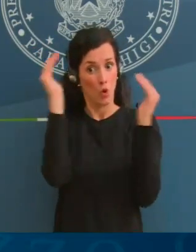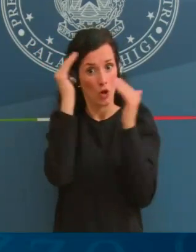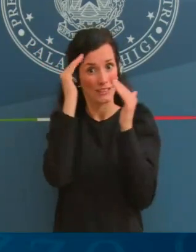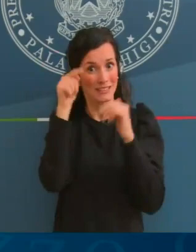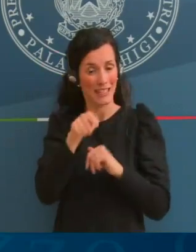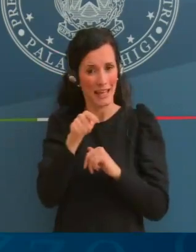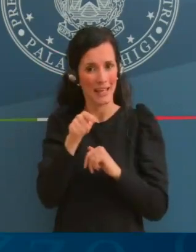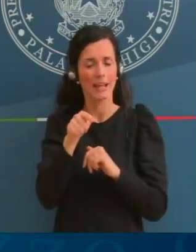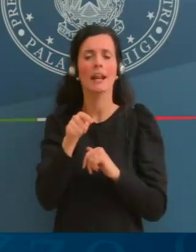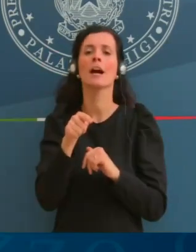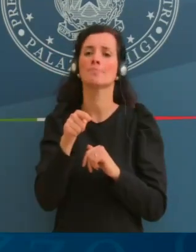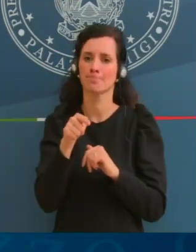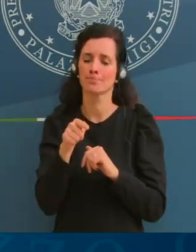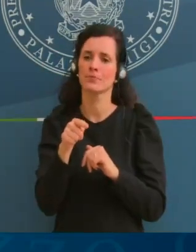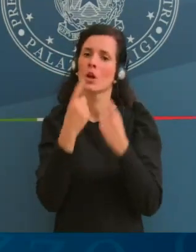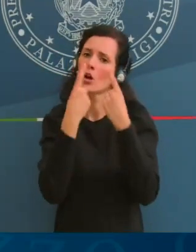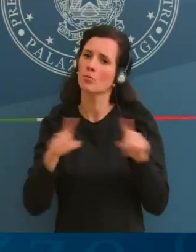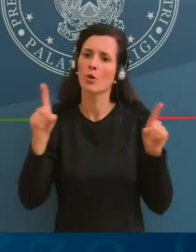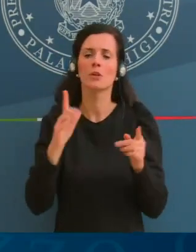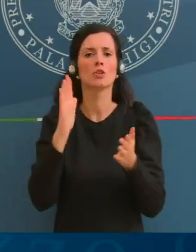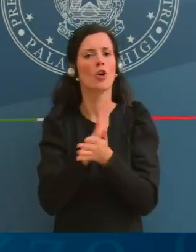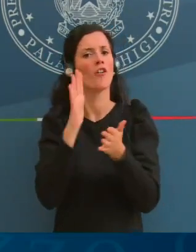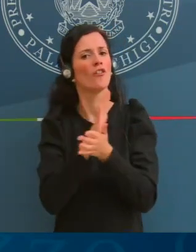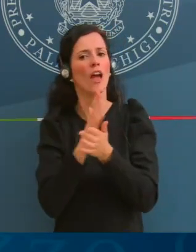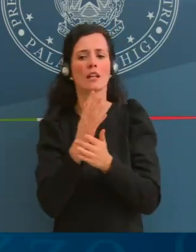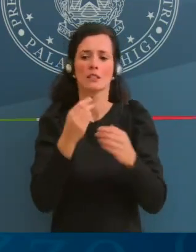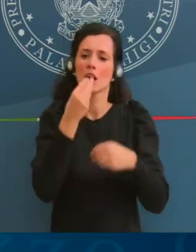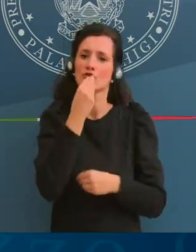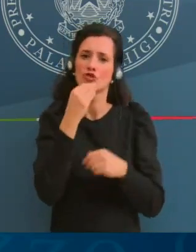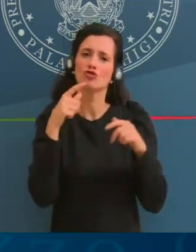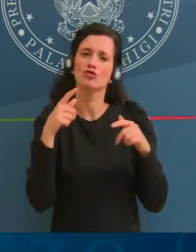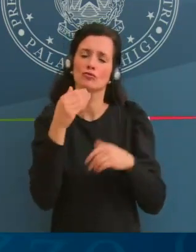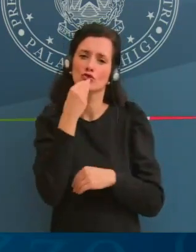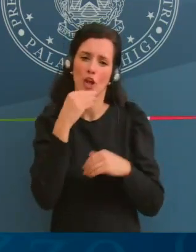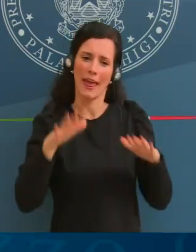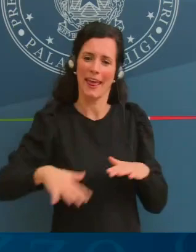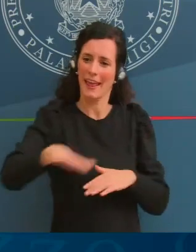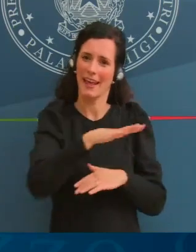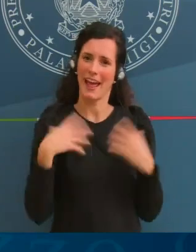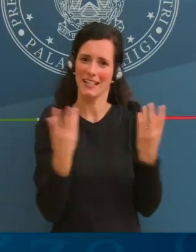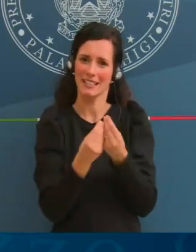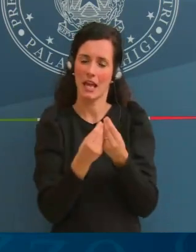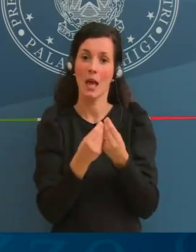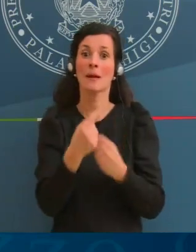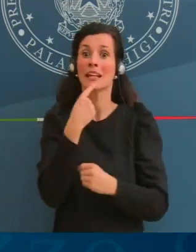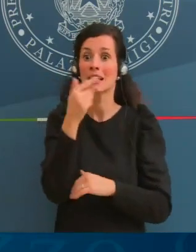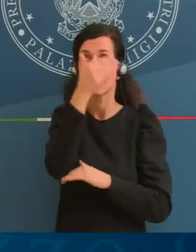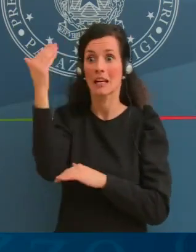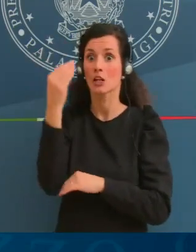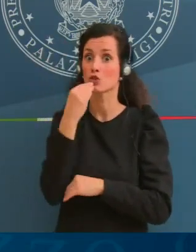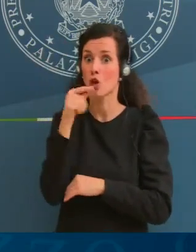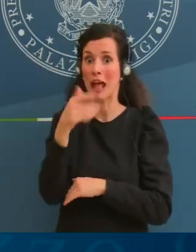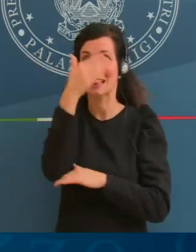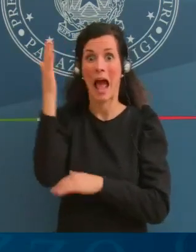alberghi chiuderanno alle 18 e dopo quell'ora sarà consentito solo il servizio in camera quanto ai negozi